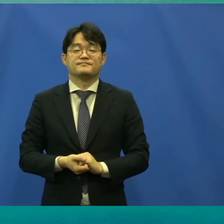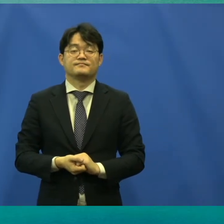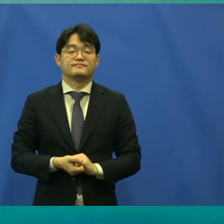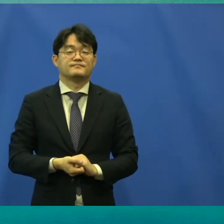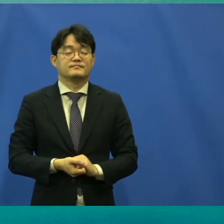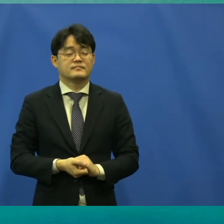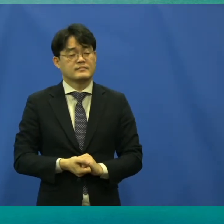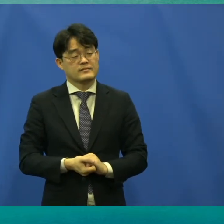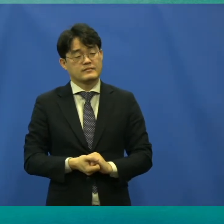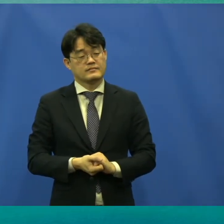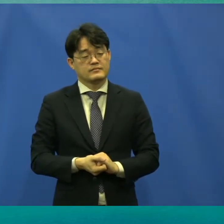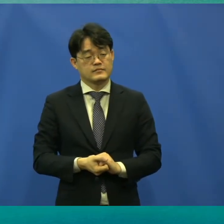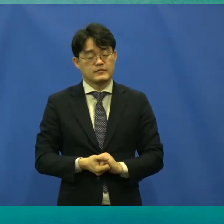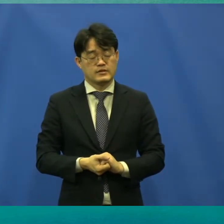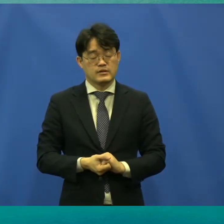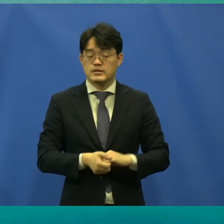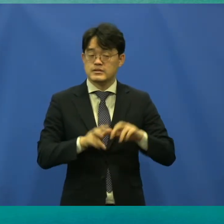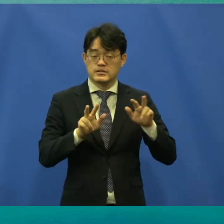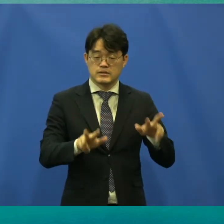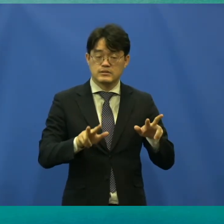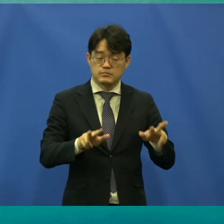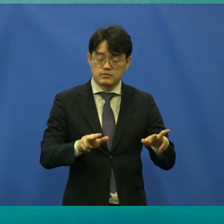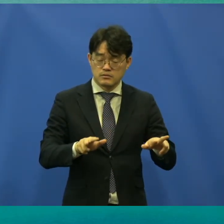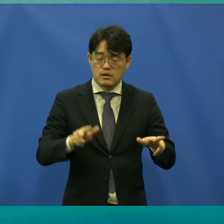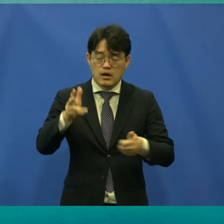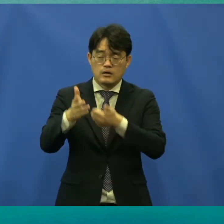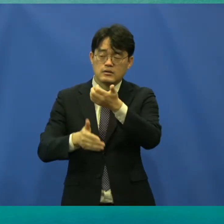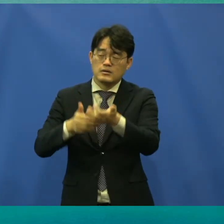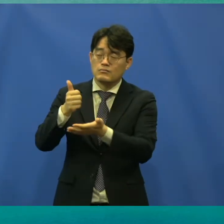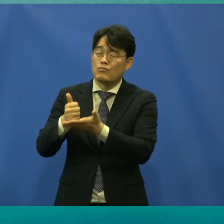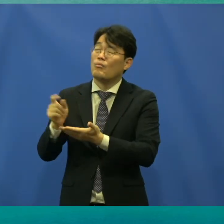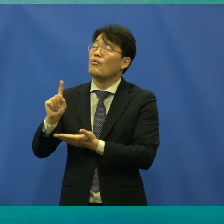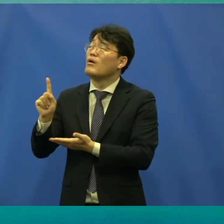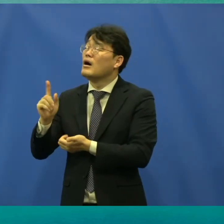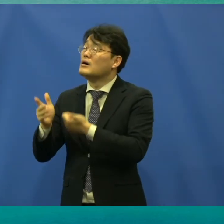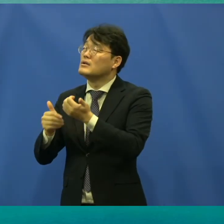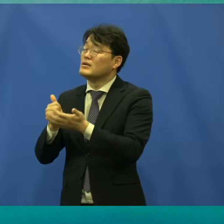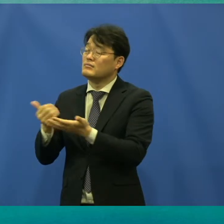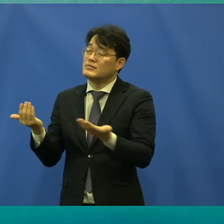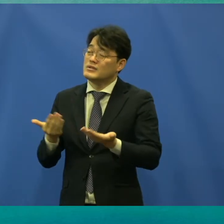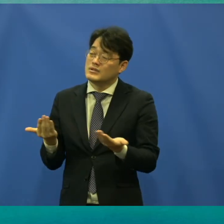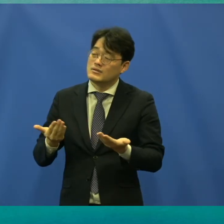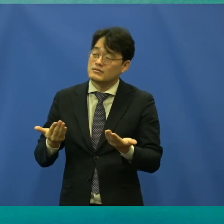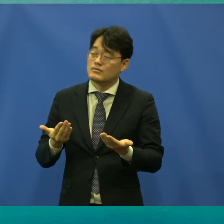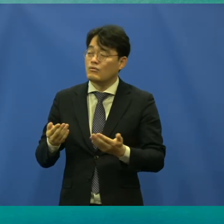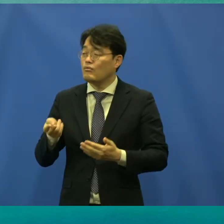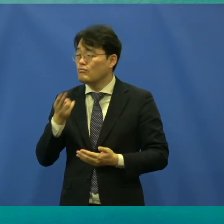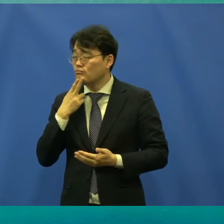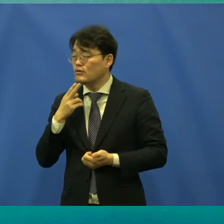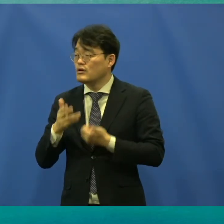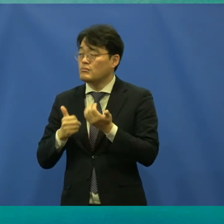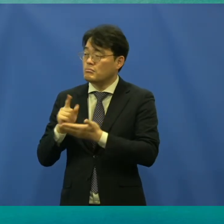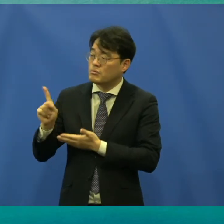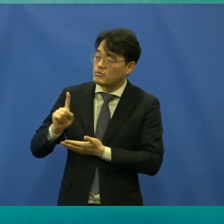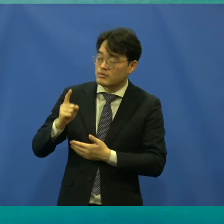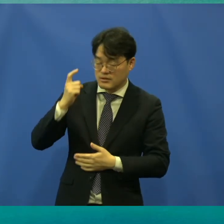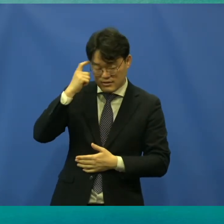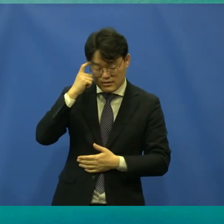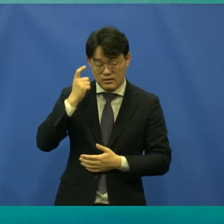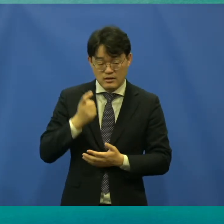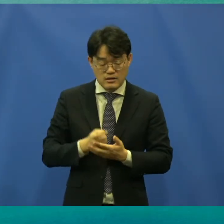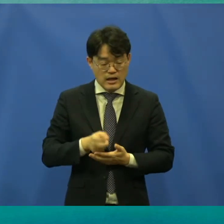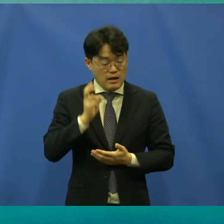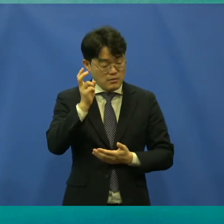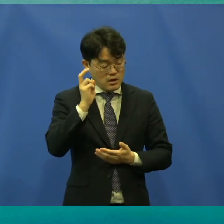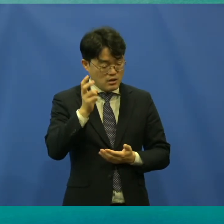당장은 하나님의 일하심이 보이지 않습니다. 아마도 요나는 바다로 던져지는 순간 하나님을 찾았을지도 모릅니다. 하나님,